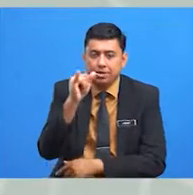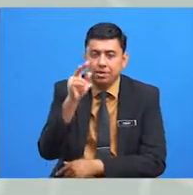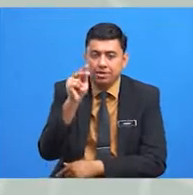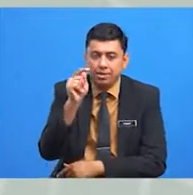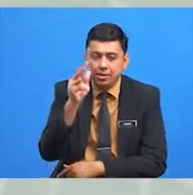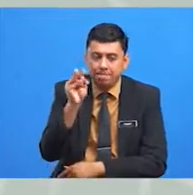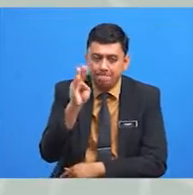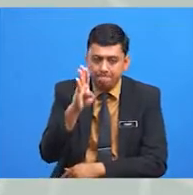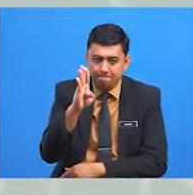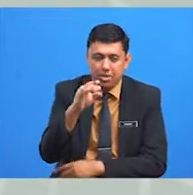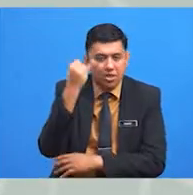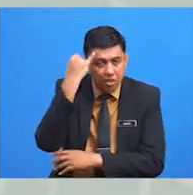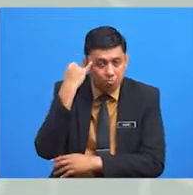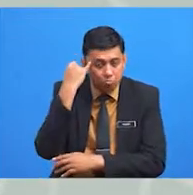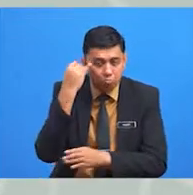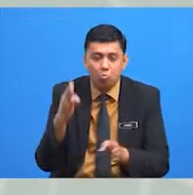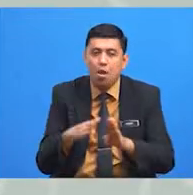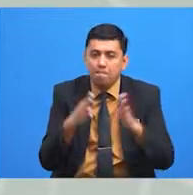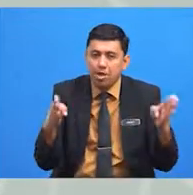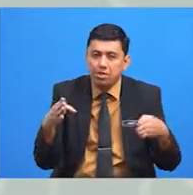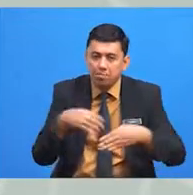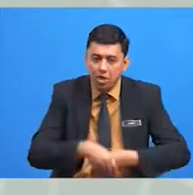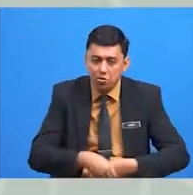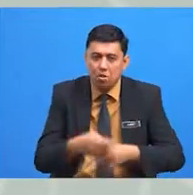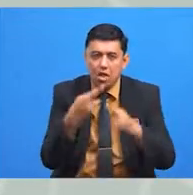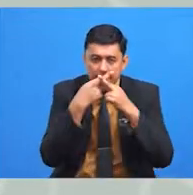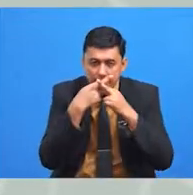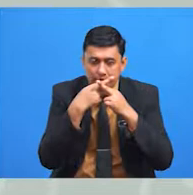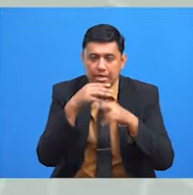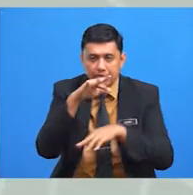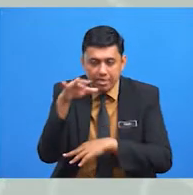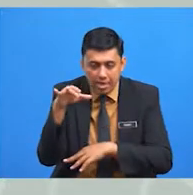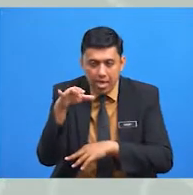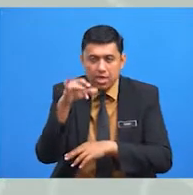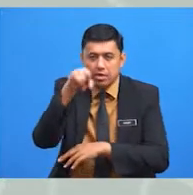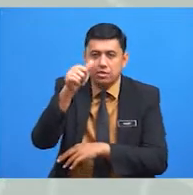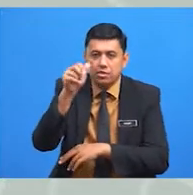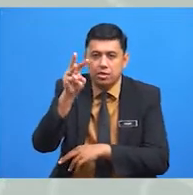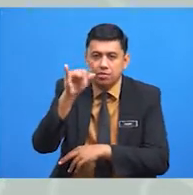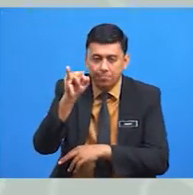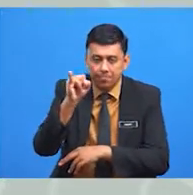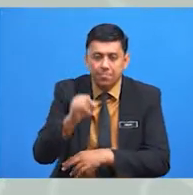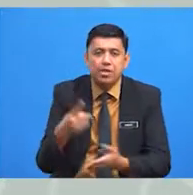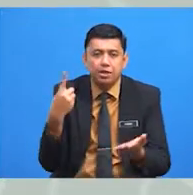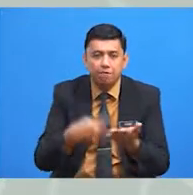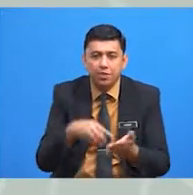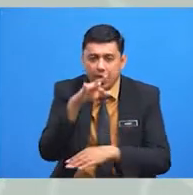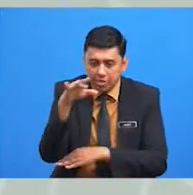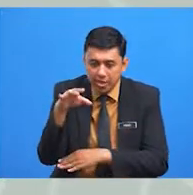Ilmu Bahasa Melayu, Rahsia Ejaan Jawi Daftar Ejaan Melayu Cawi